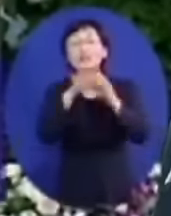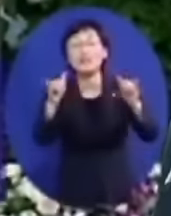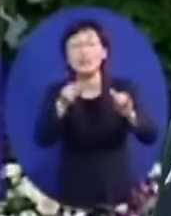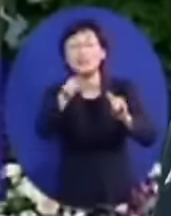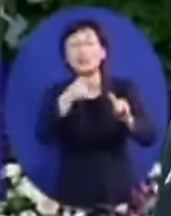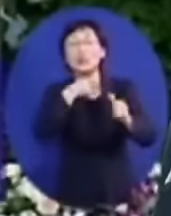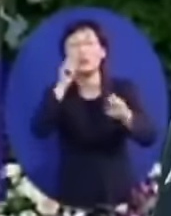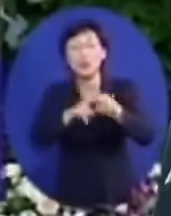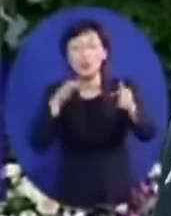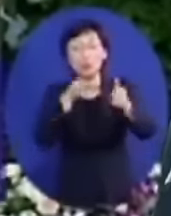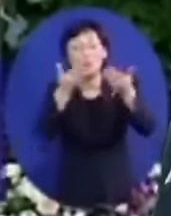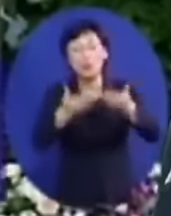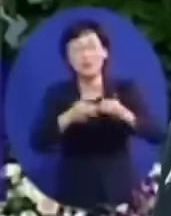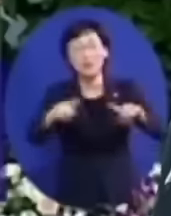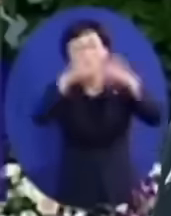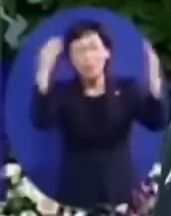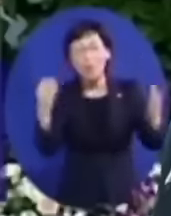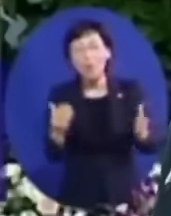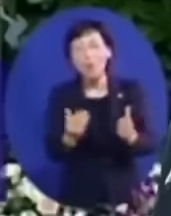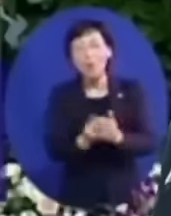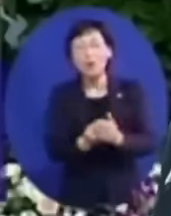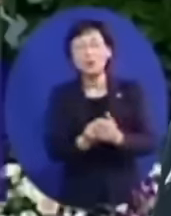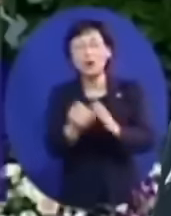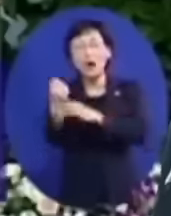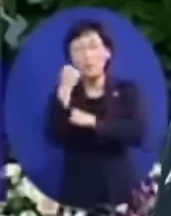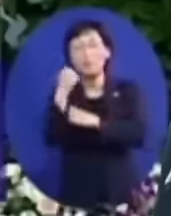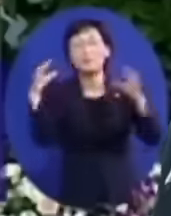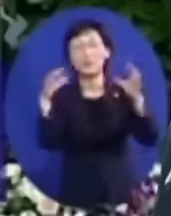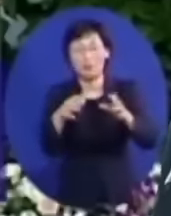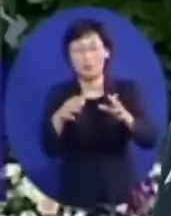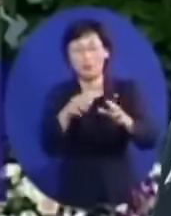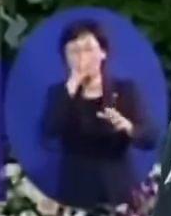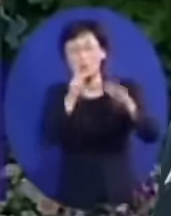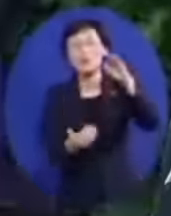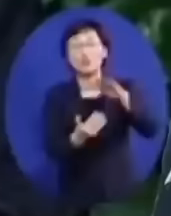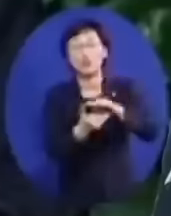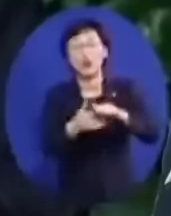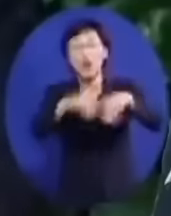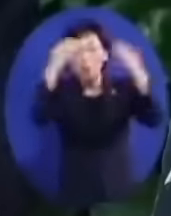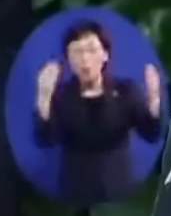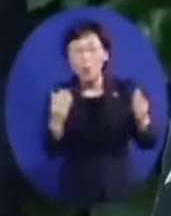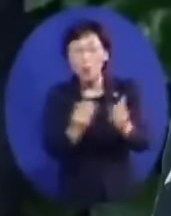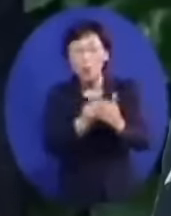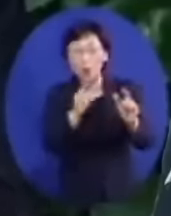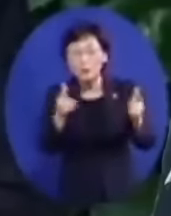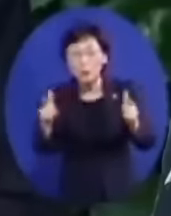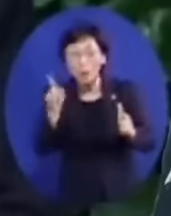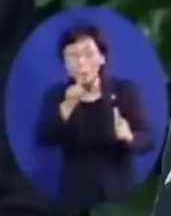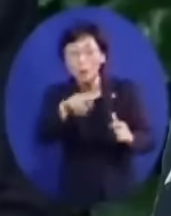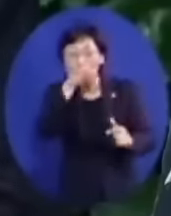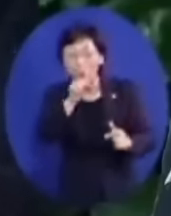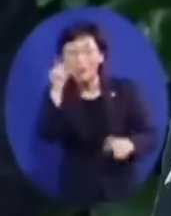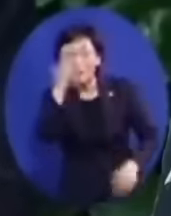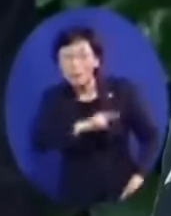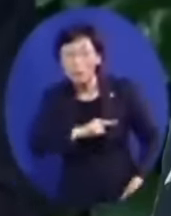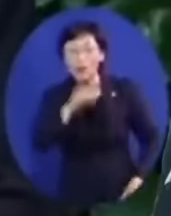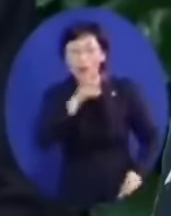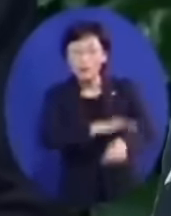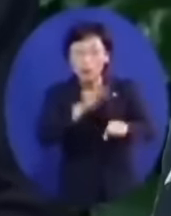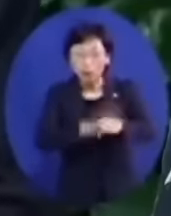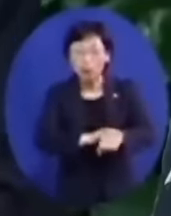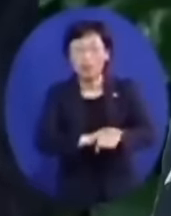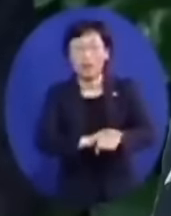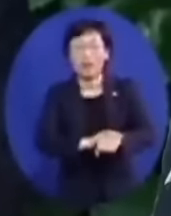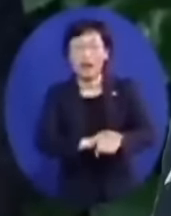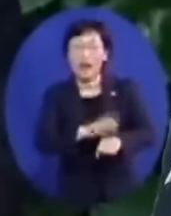입은 자들에게는 모든 것이 합력하여 선을 이루느니라. 모든 것이라는 것은 좋은 것도 있고 나쁜 것도 있고 잘 되는 것도 있고 못 되는 것도